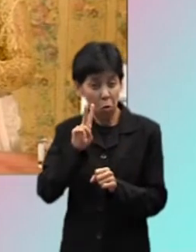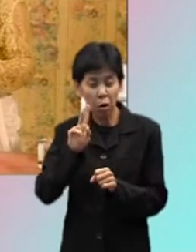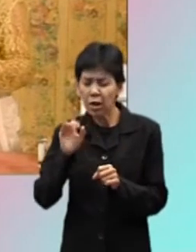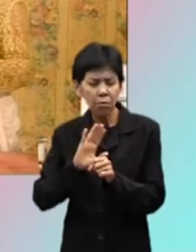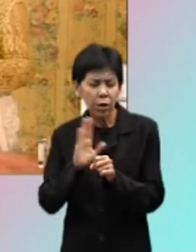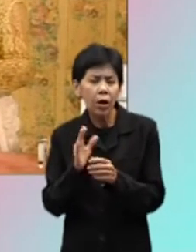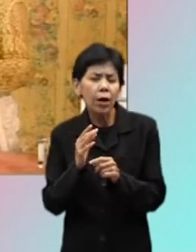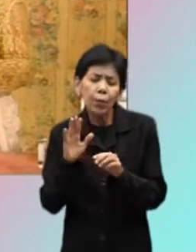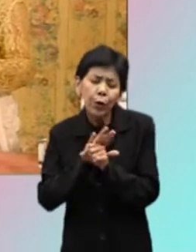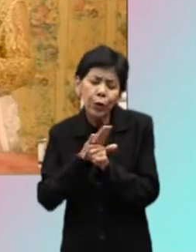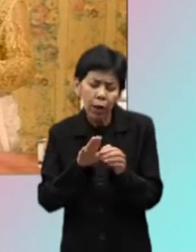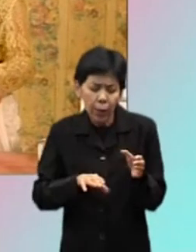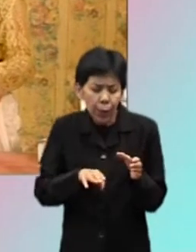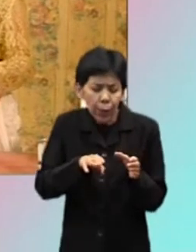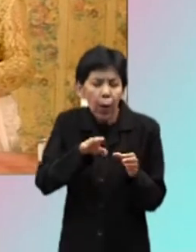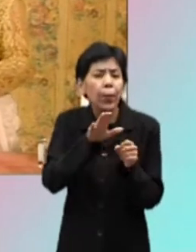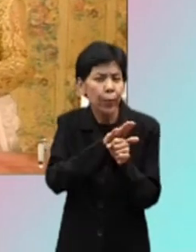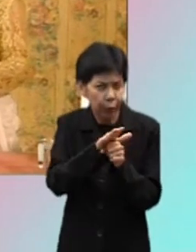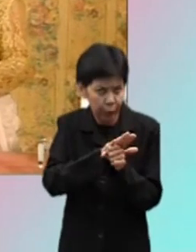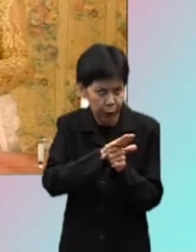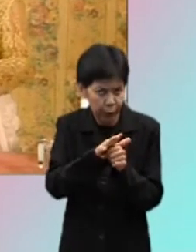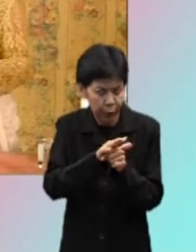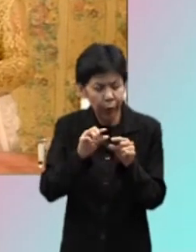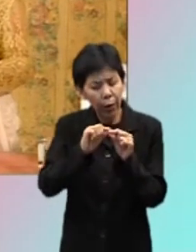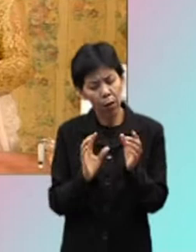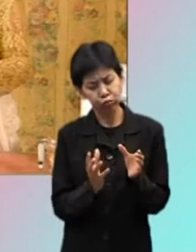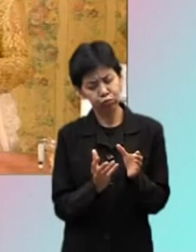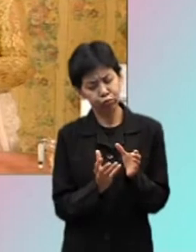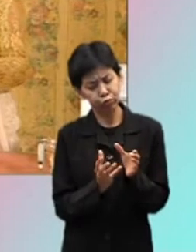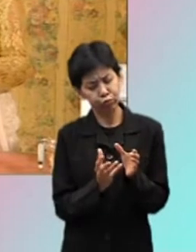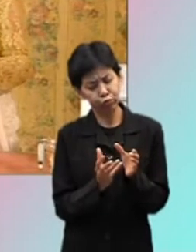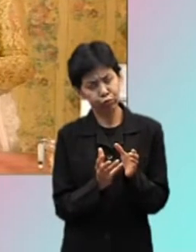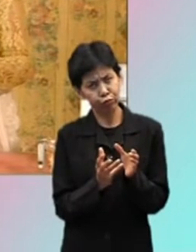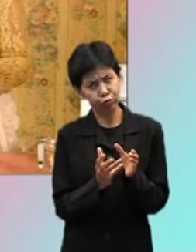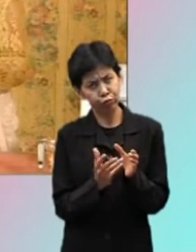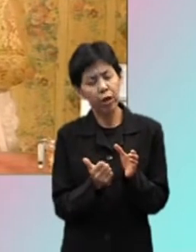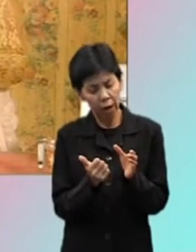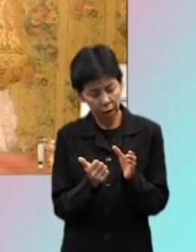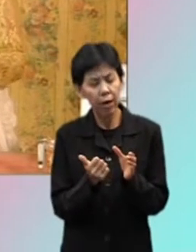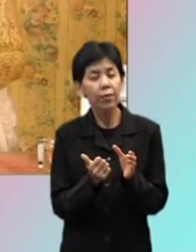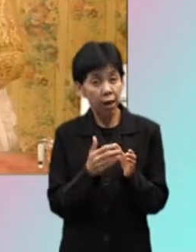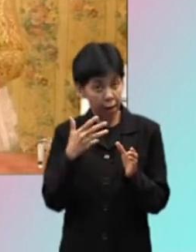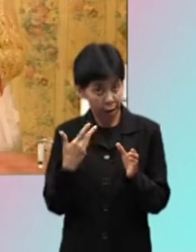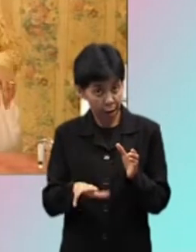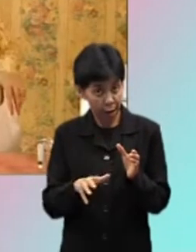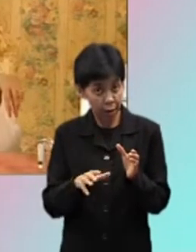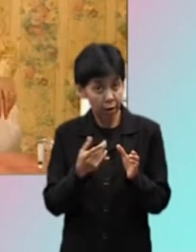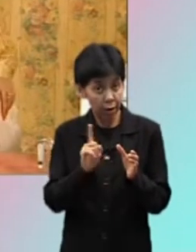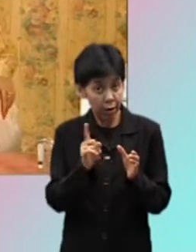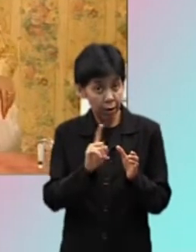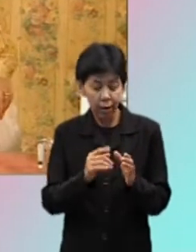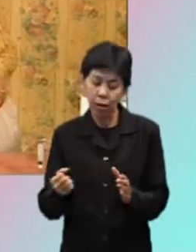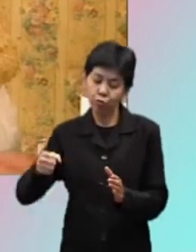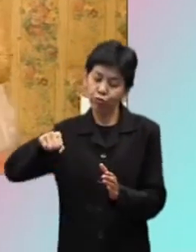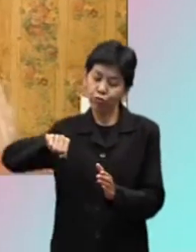พียงใส่แค่ให้ท่วมดอกสโนเพื่อให้ดอกสโนปั่นได้เท่านั้นเพื่อไม่ให้เครื่องฝืดนะคะหลังจากนั้นมาเนี่ยเราก็มาเ